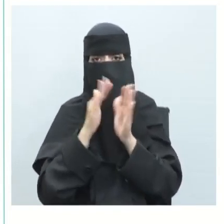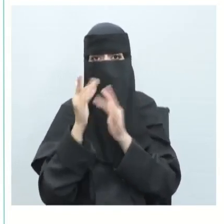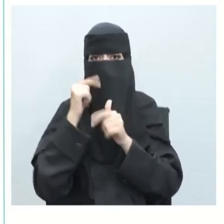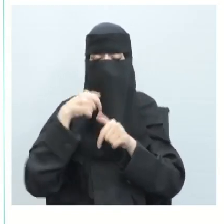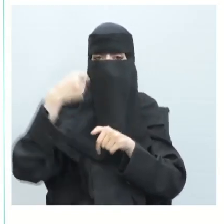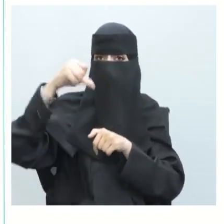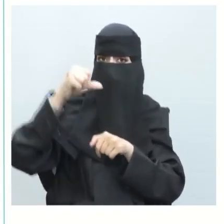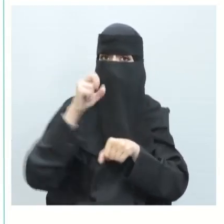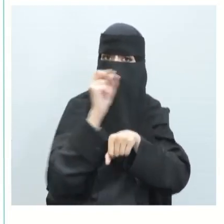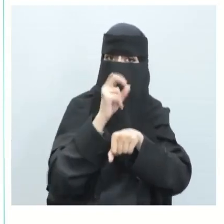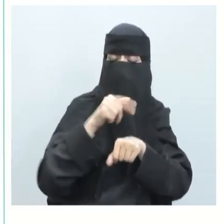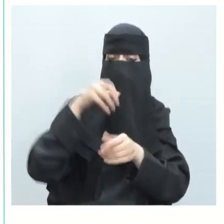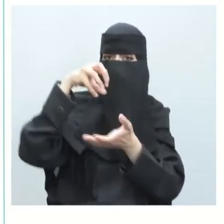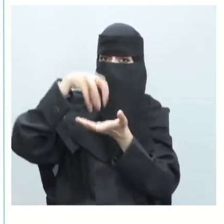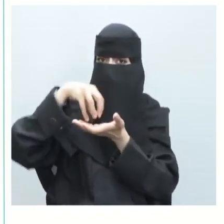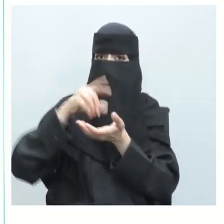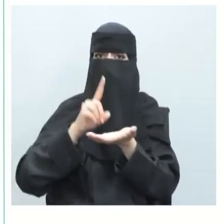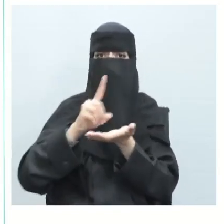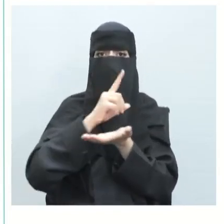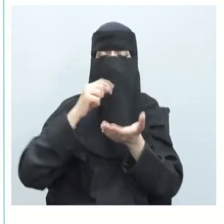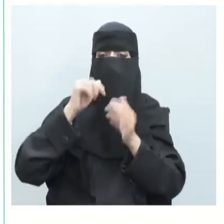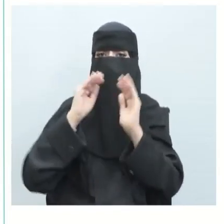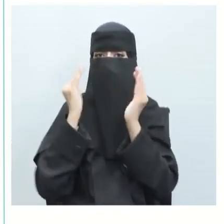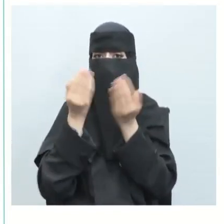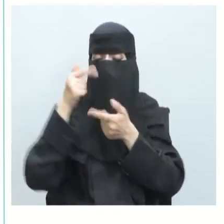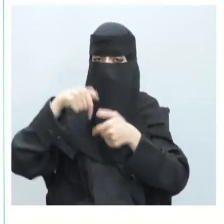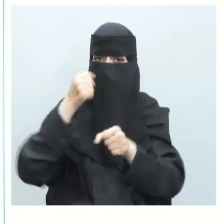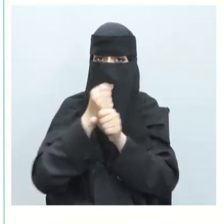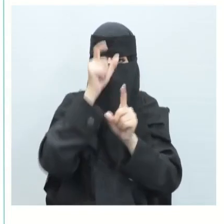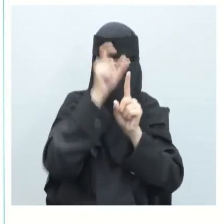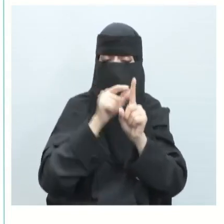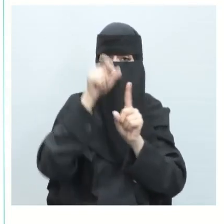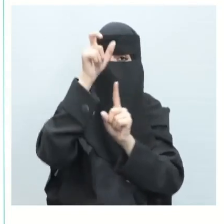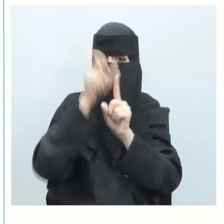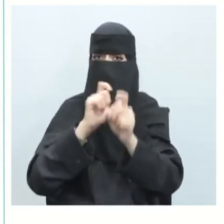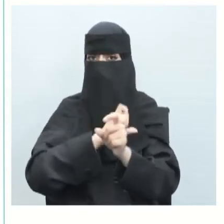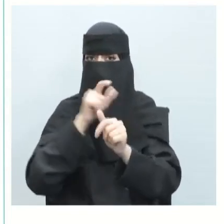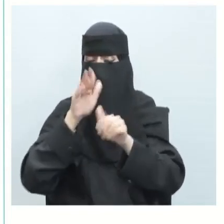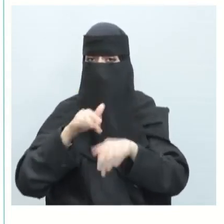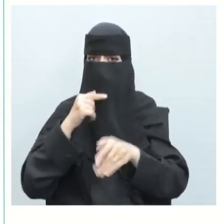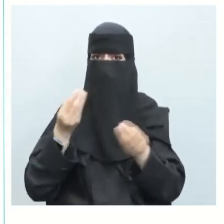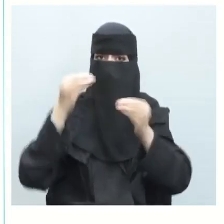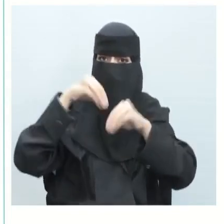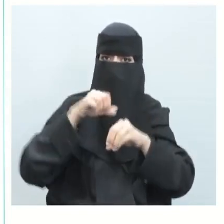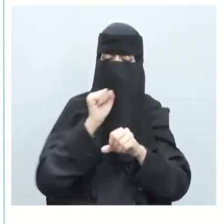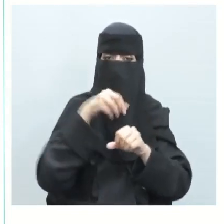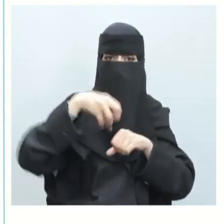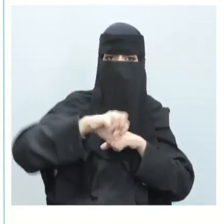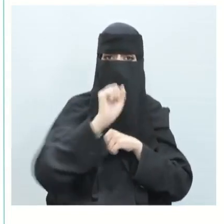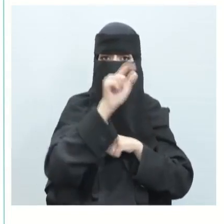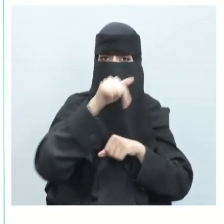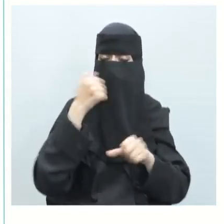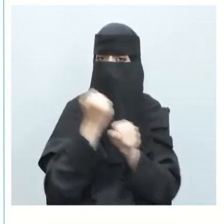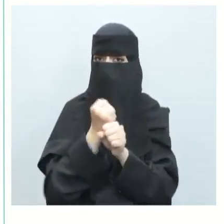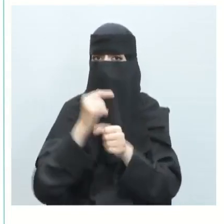التعليم واهتمام الوزارات الاخرى بالبيئه التي تحيط بالموظف بالطالب ب كذلك في القطاع الخاص لماذا لان